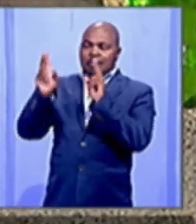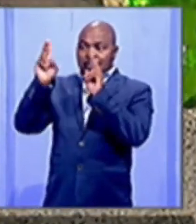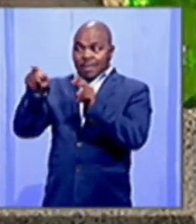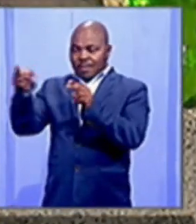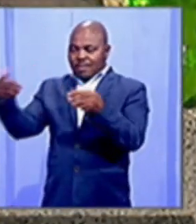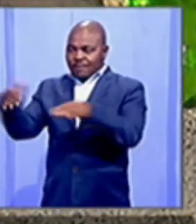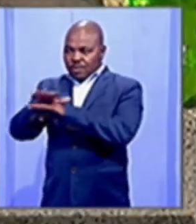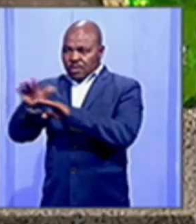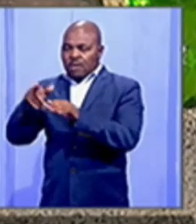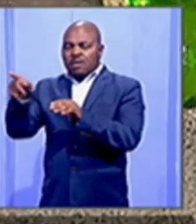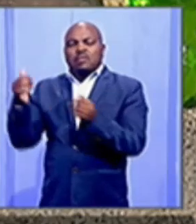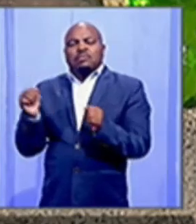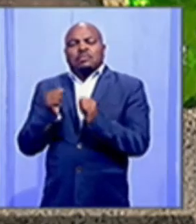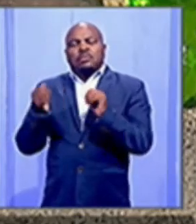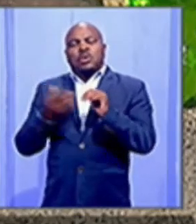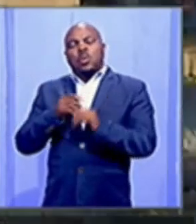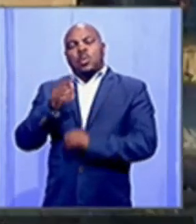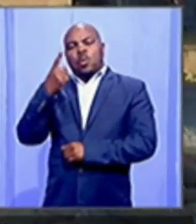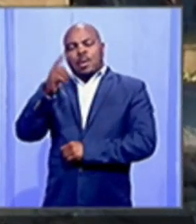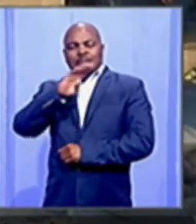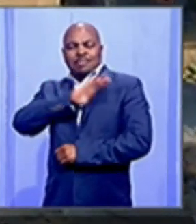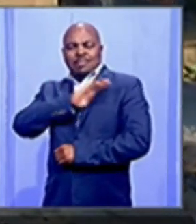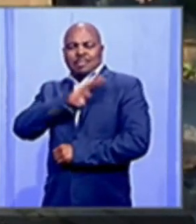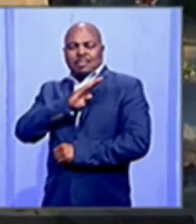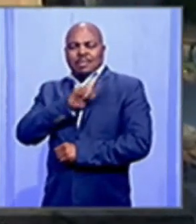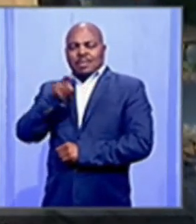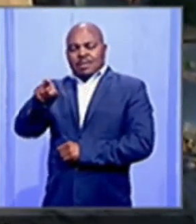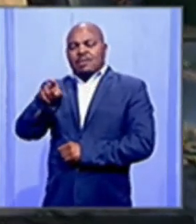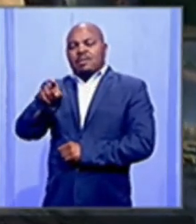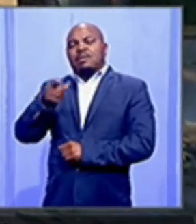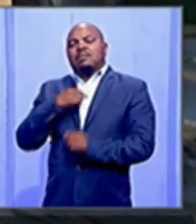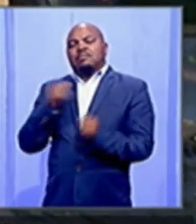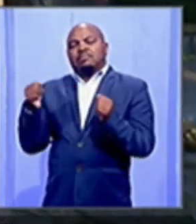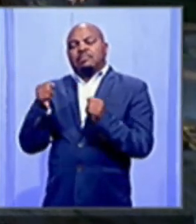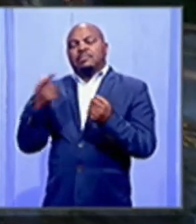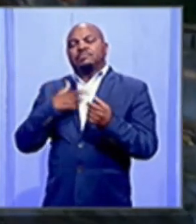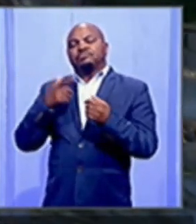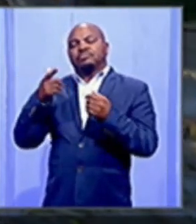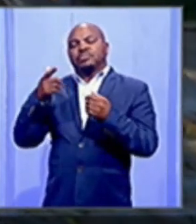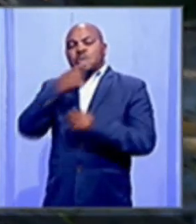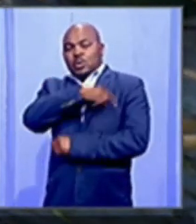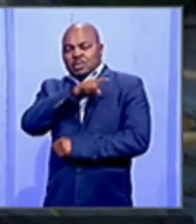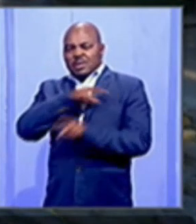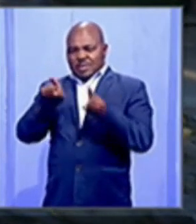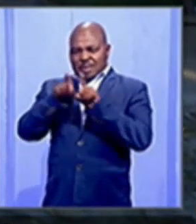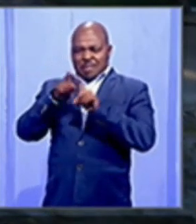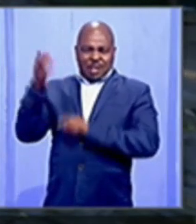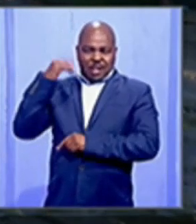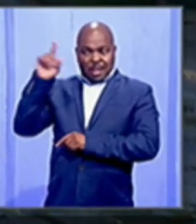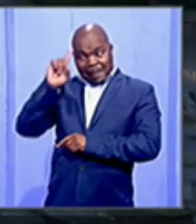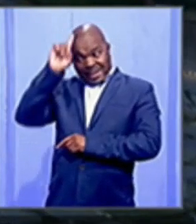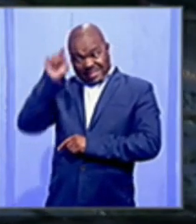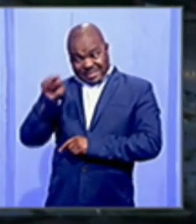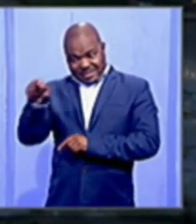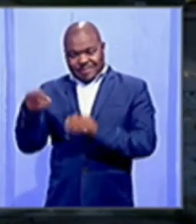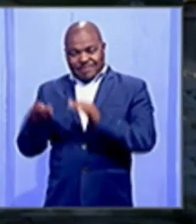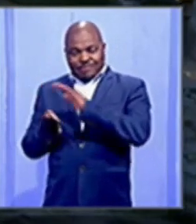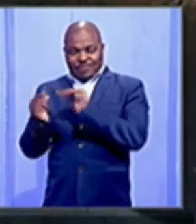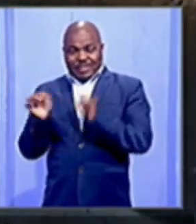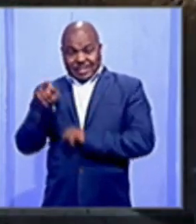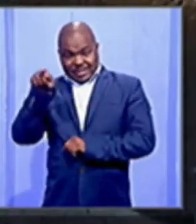ne a beilwe kwa bookelong jwa One Military e leng setheo se masaledi a ga Nelson Mandela a neng a beilwe kwa go sone.